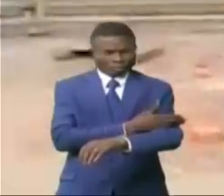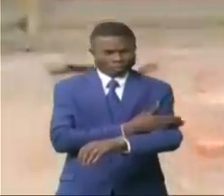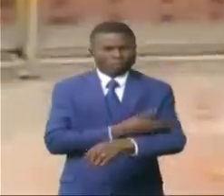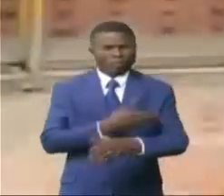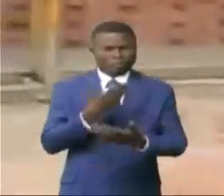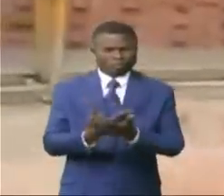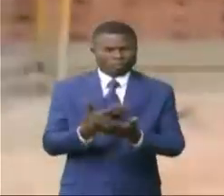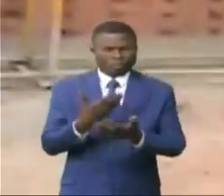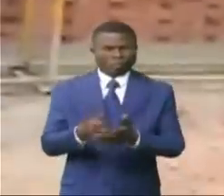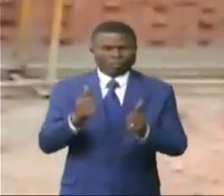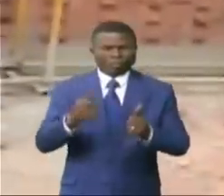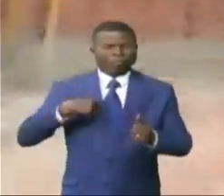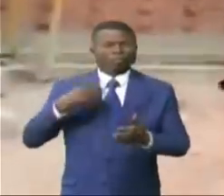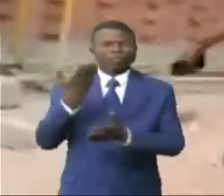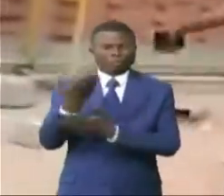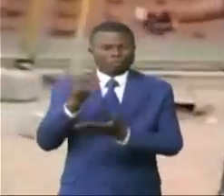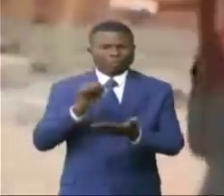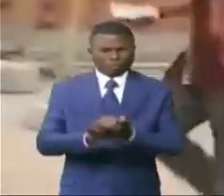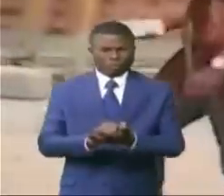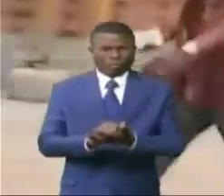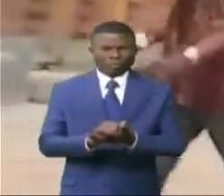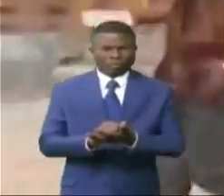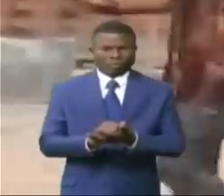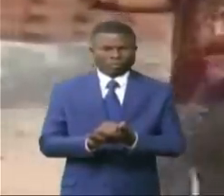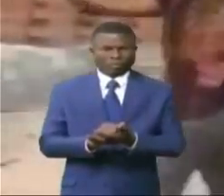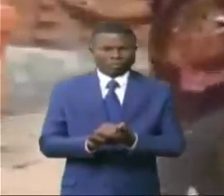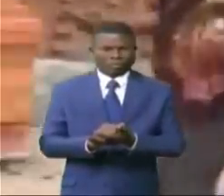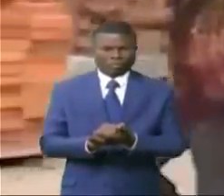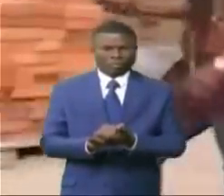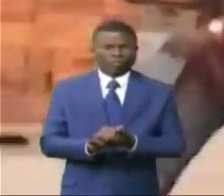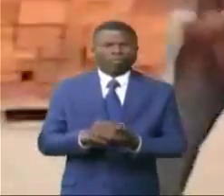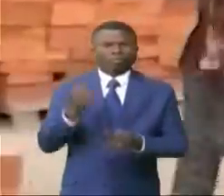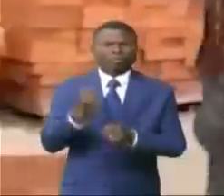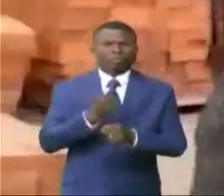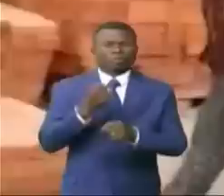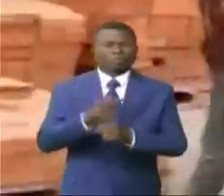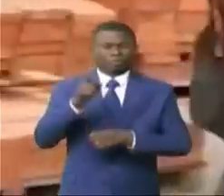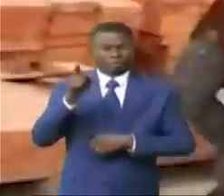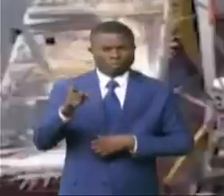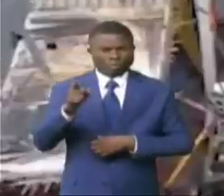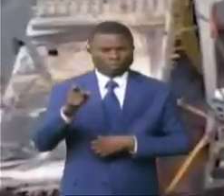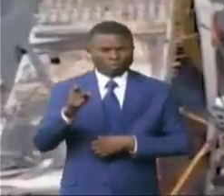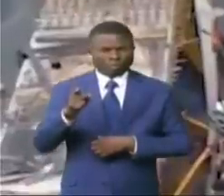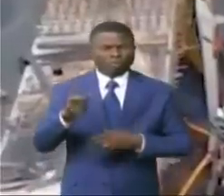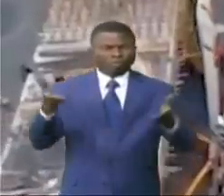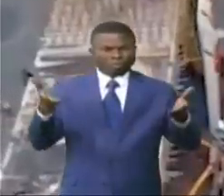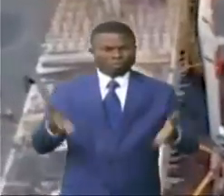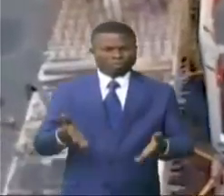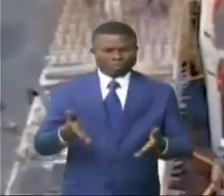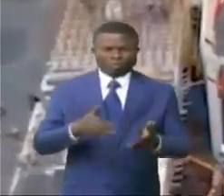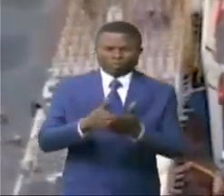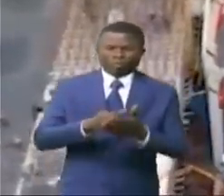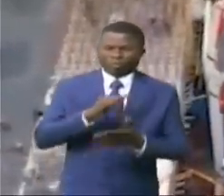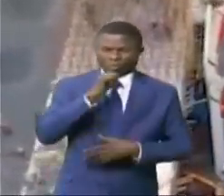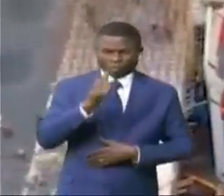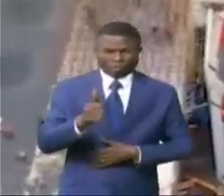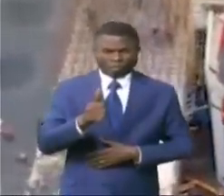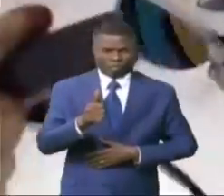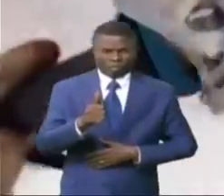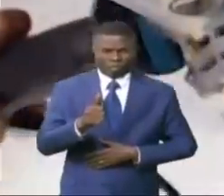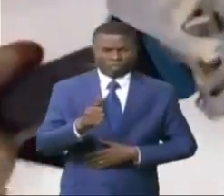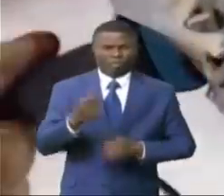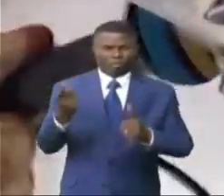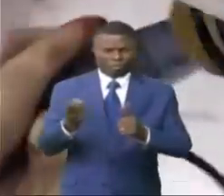rythmes que nous avons voulu. Les grosses œuvres sont déjà finies. Maintenant là, donc, ce sont les